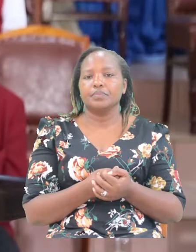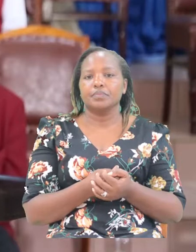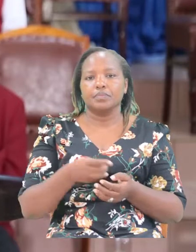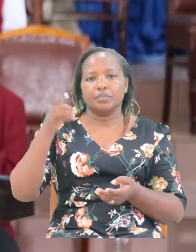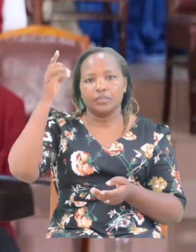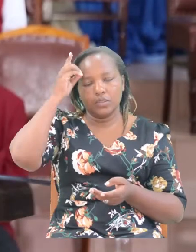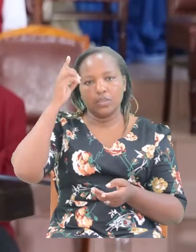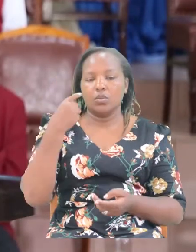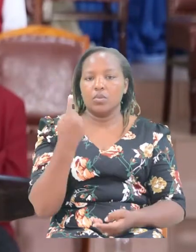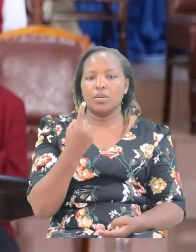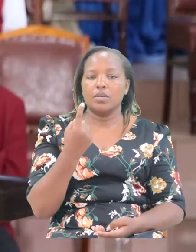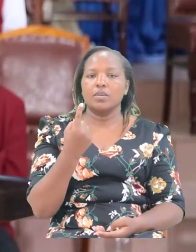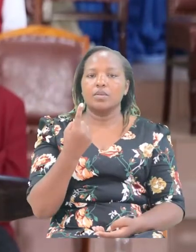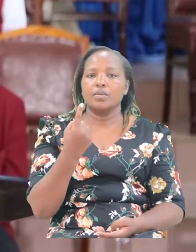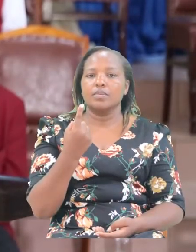Daniel